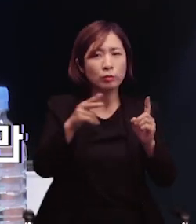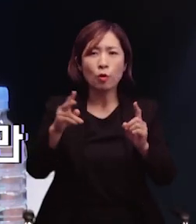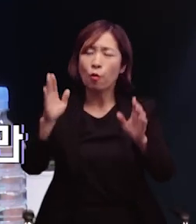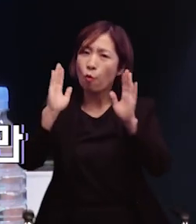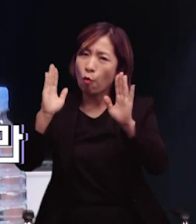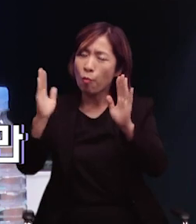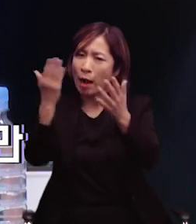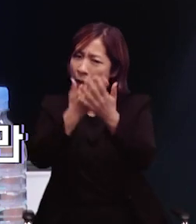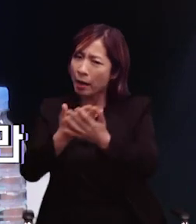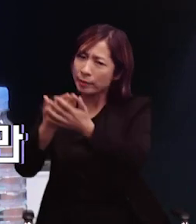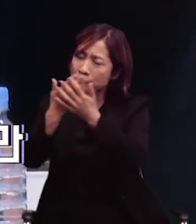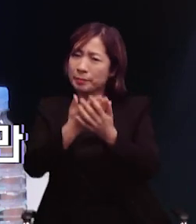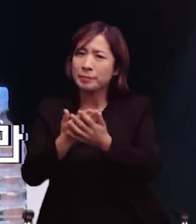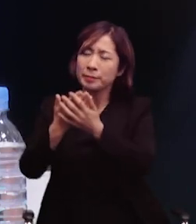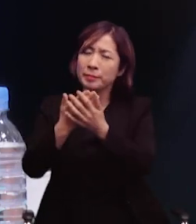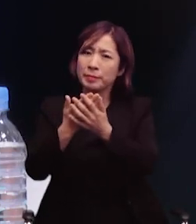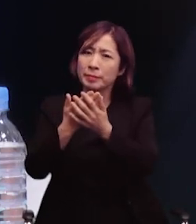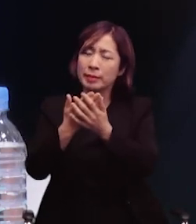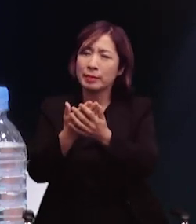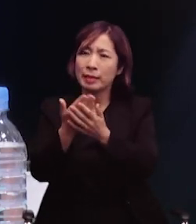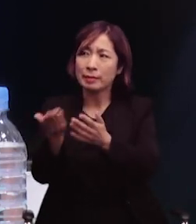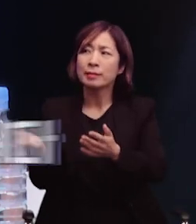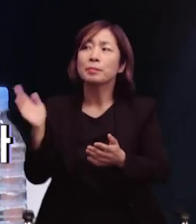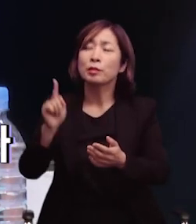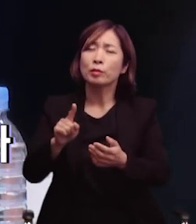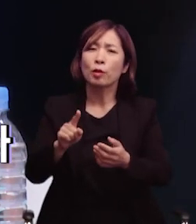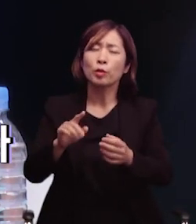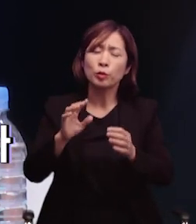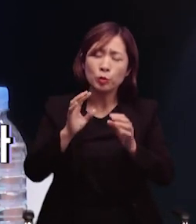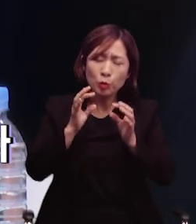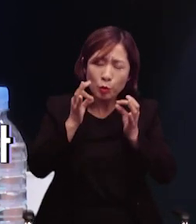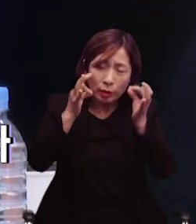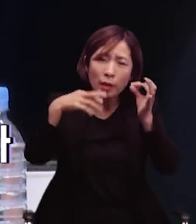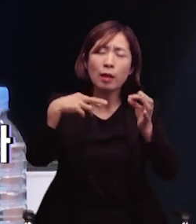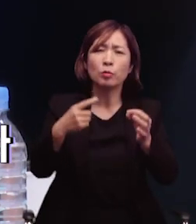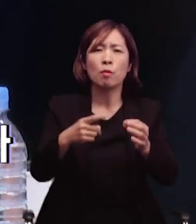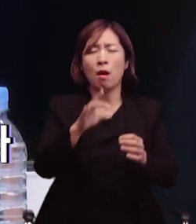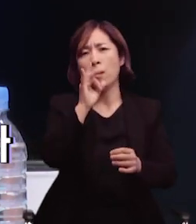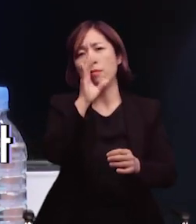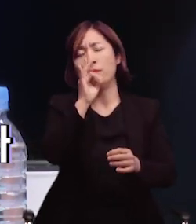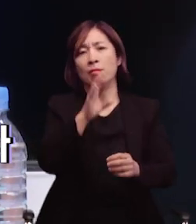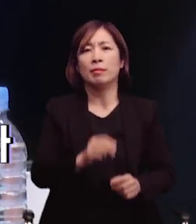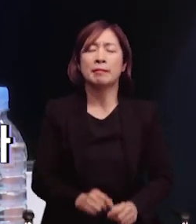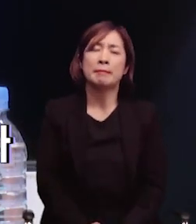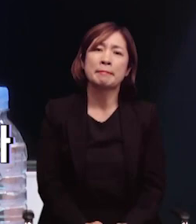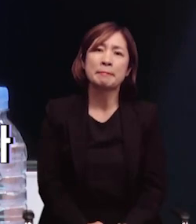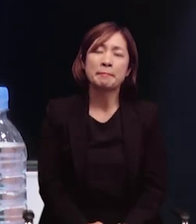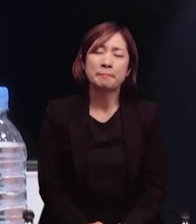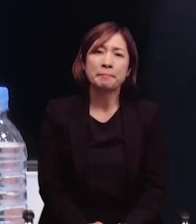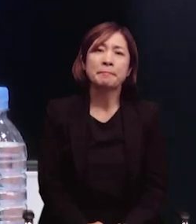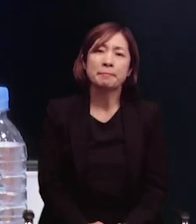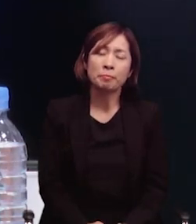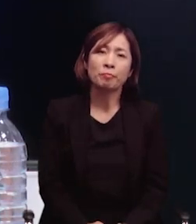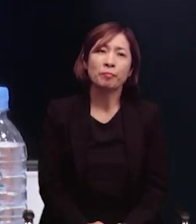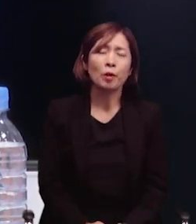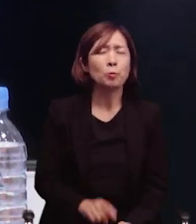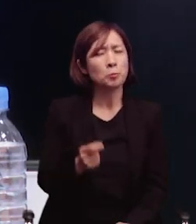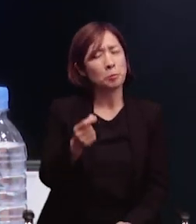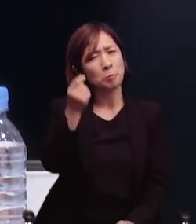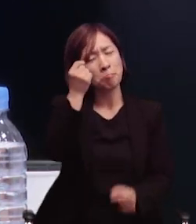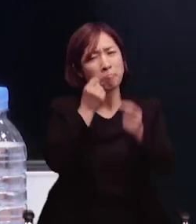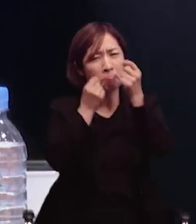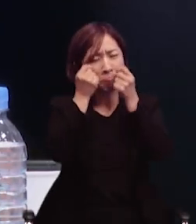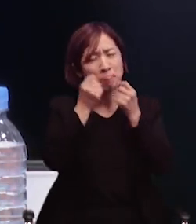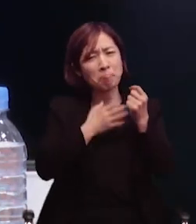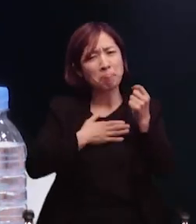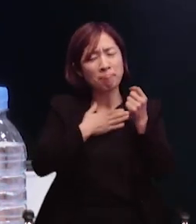학습하기 는 하지만 그걸 얼마나 노력해봐도 안 되는 거예요 슬픈 얘기죠